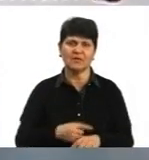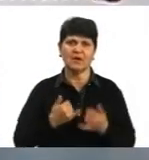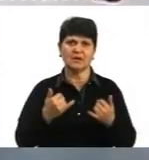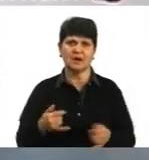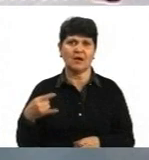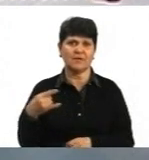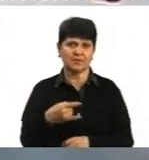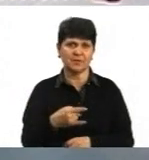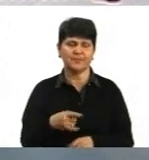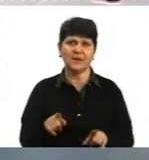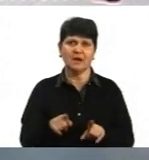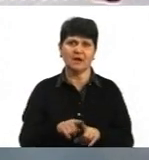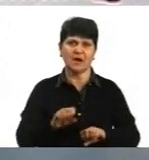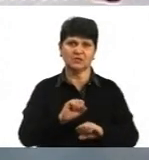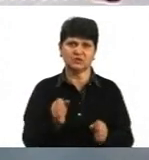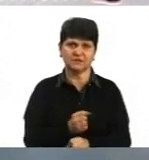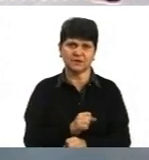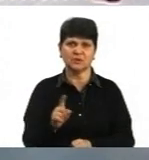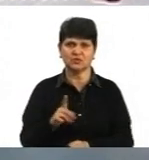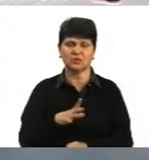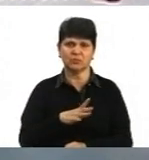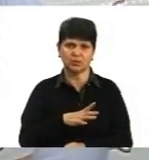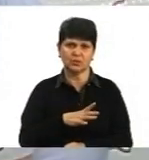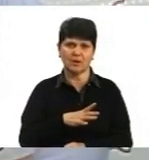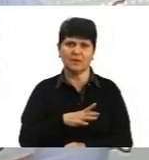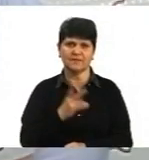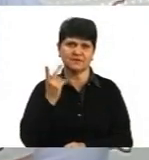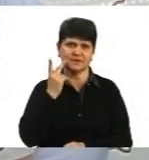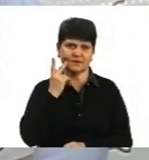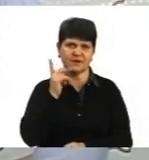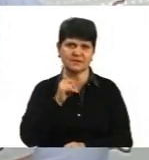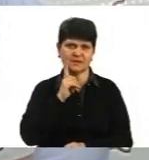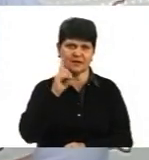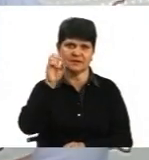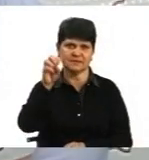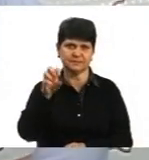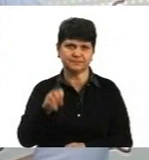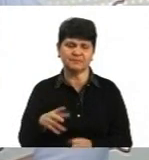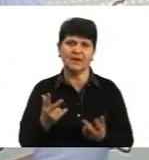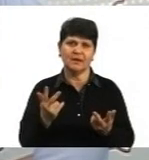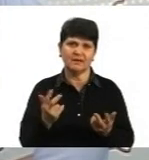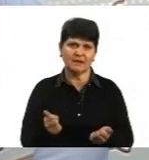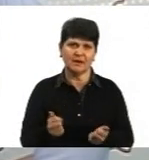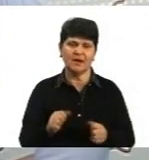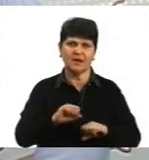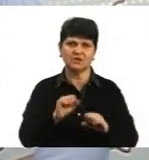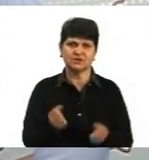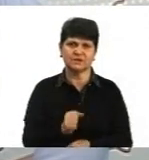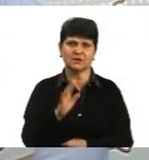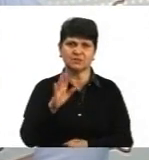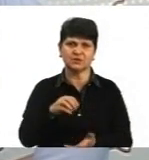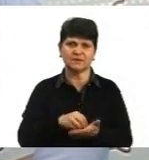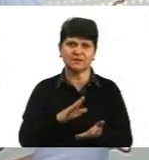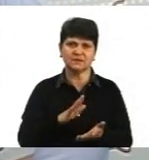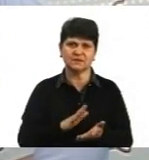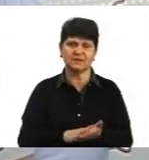аби рухатися в зеленій хвилі? Так, але швидкість буде визначена в кінці проєктування